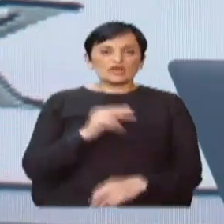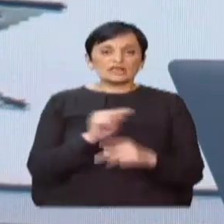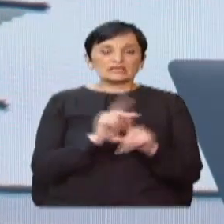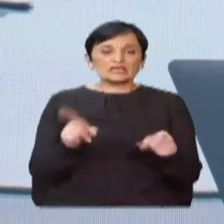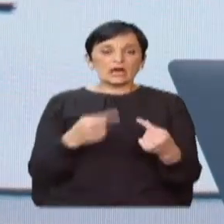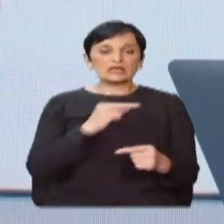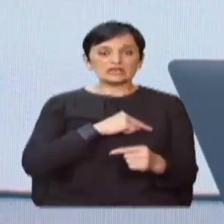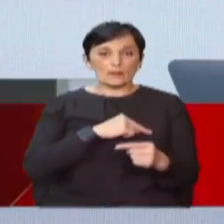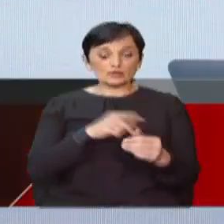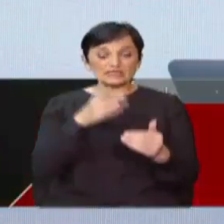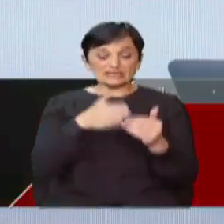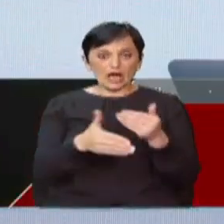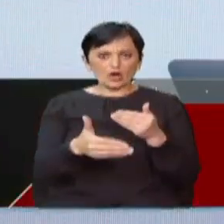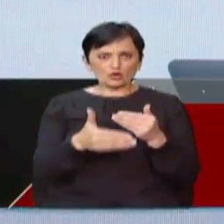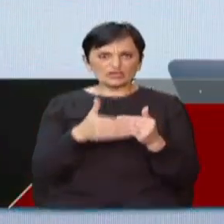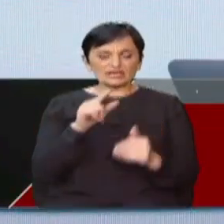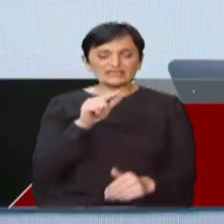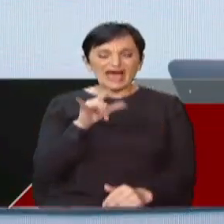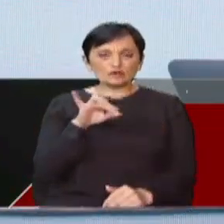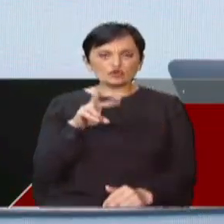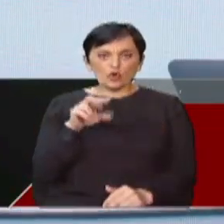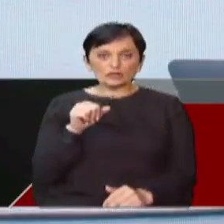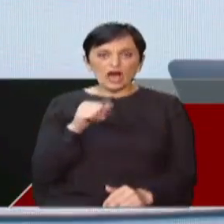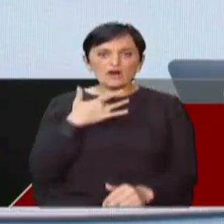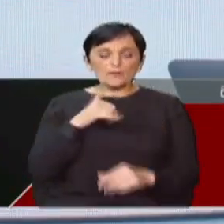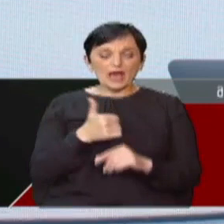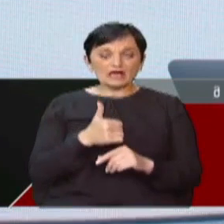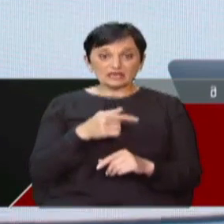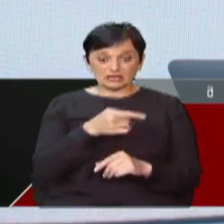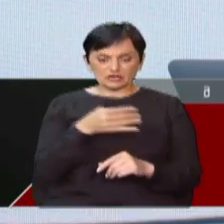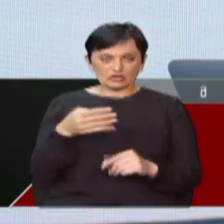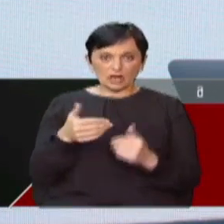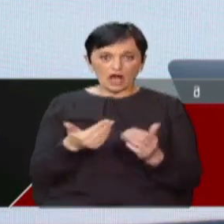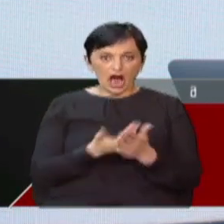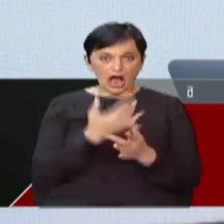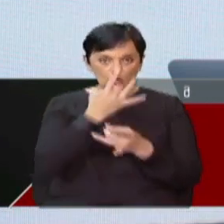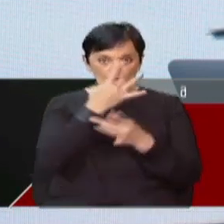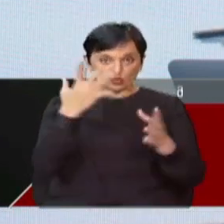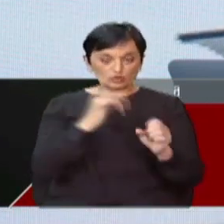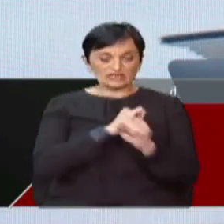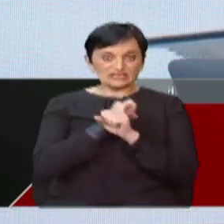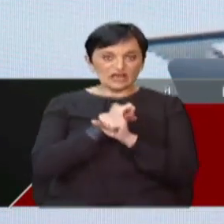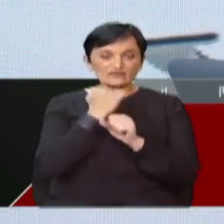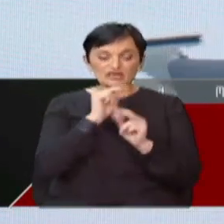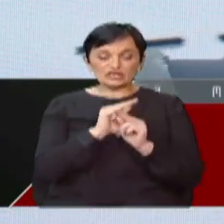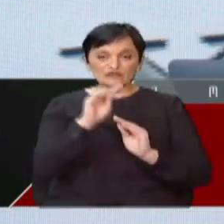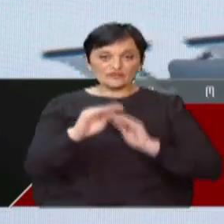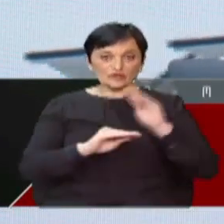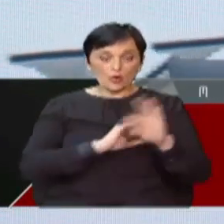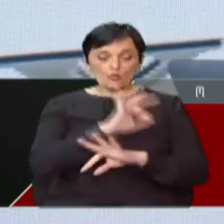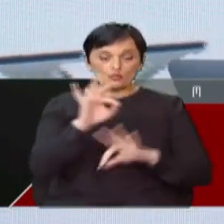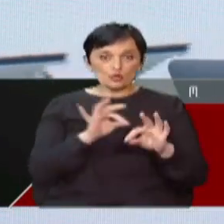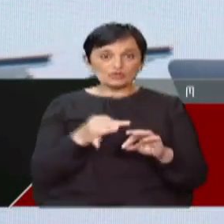Sarehabilitatsio samushaoebi dasasrulს უახლოვდება თერჯოლაში, მერიის ადმინისტრაციული შენობის მიმდებარე და ახალი კულტურული დასასვენებელი ინფრასტრუქტურა ეწყობა.